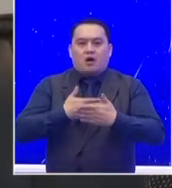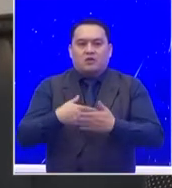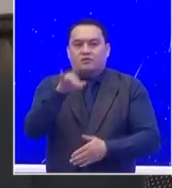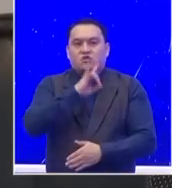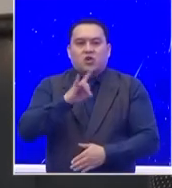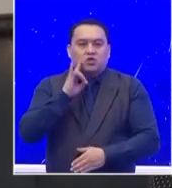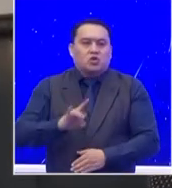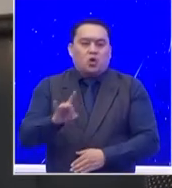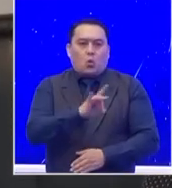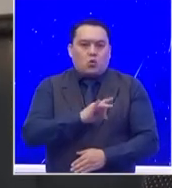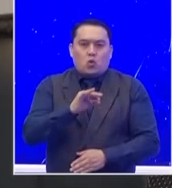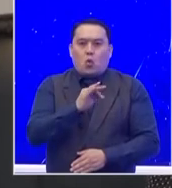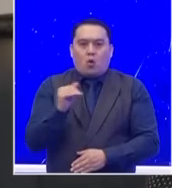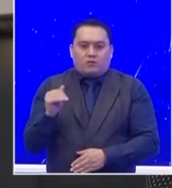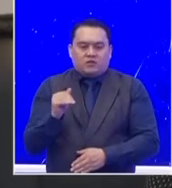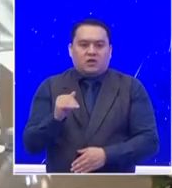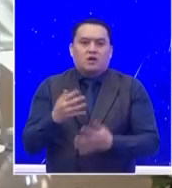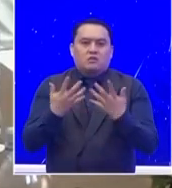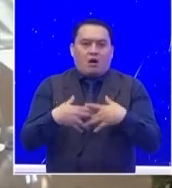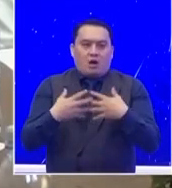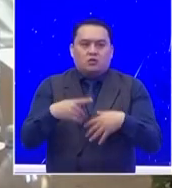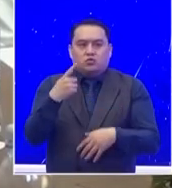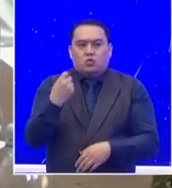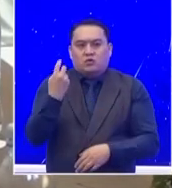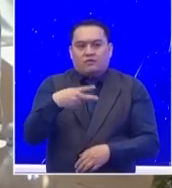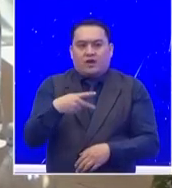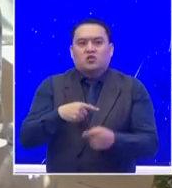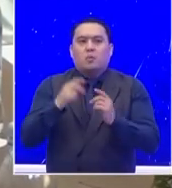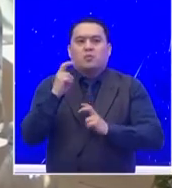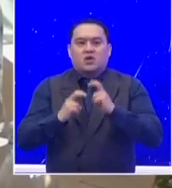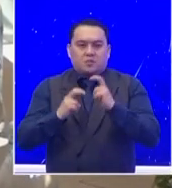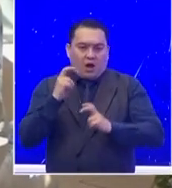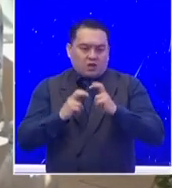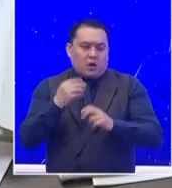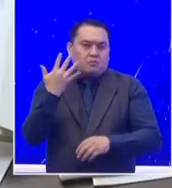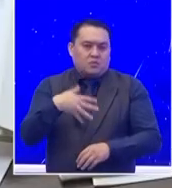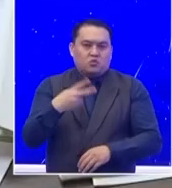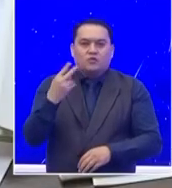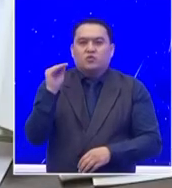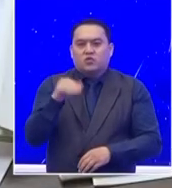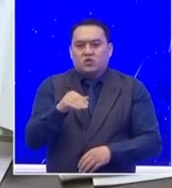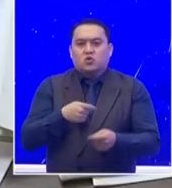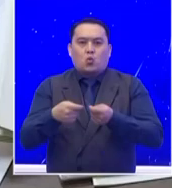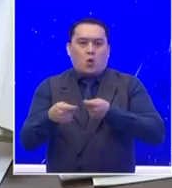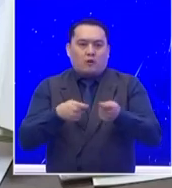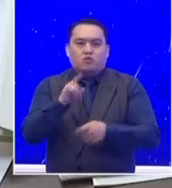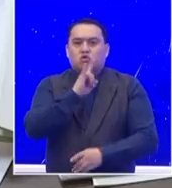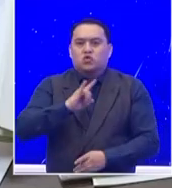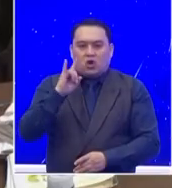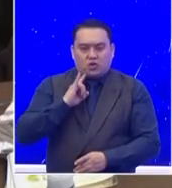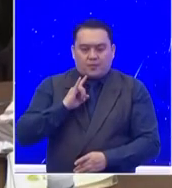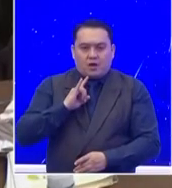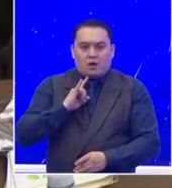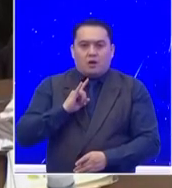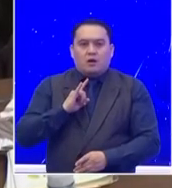по региону. По официальным данным, в области насчитывается 120 тысяч предприятий. Около 52 тысяч из них возглавляют женщины.